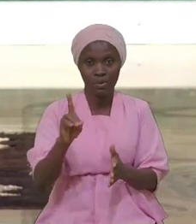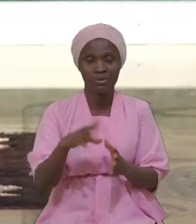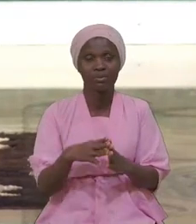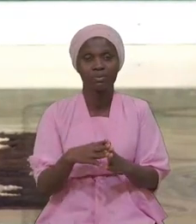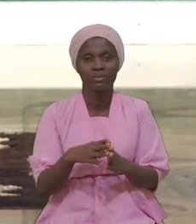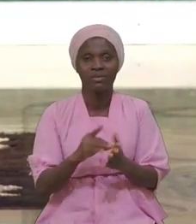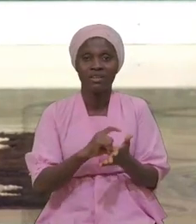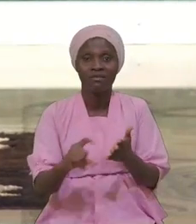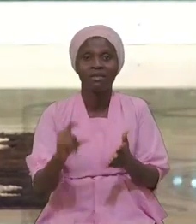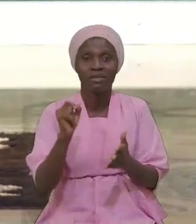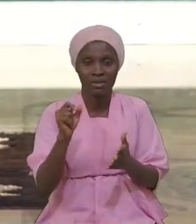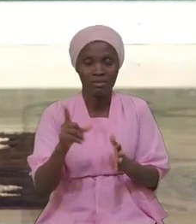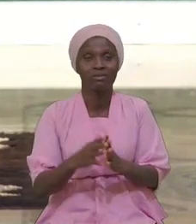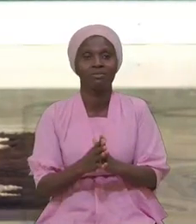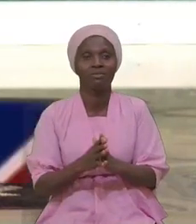Jude 11.